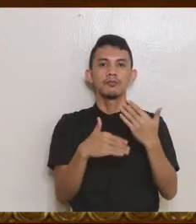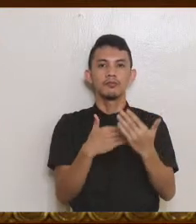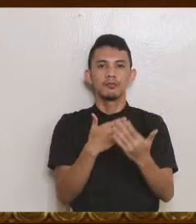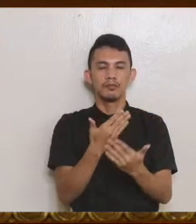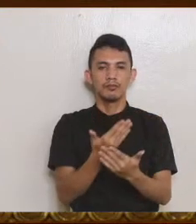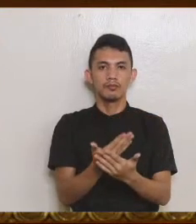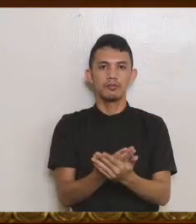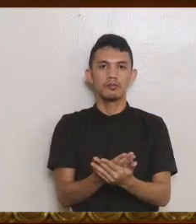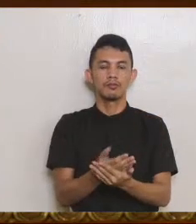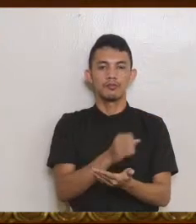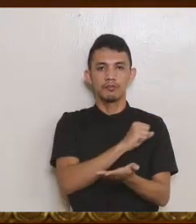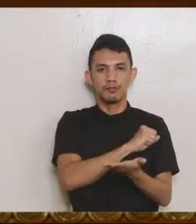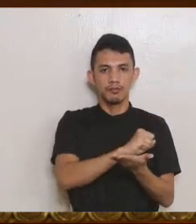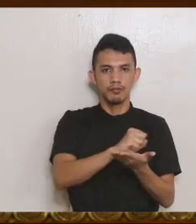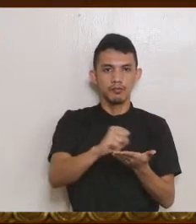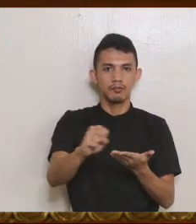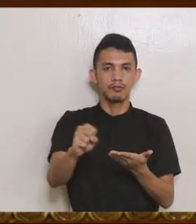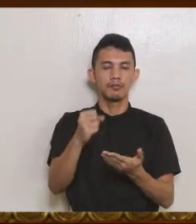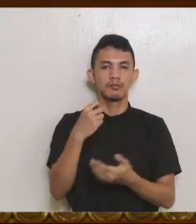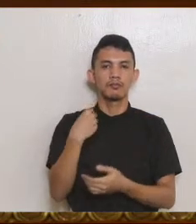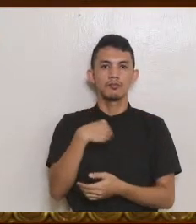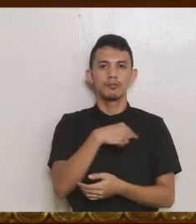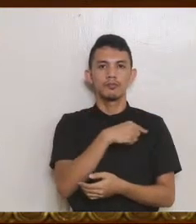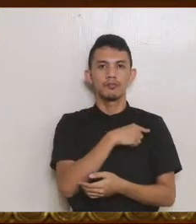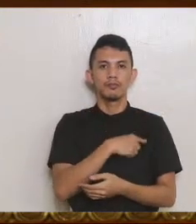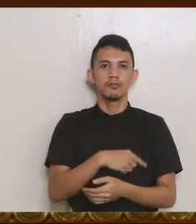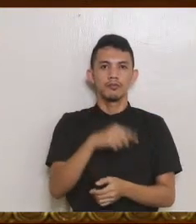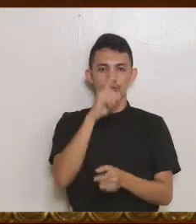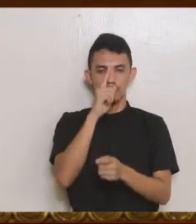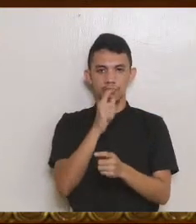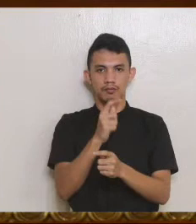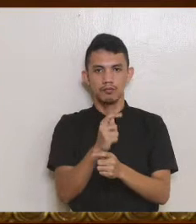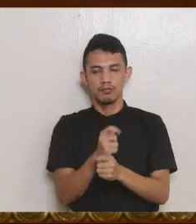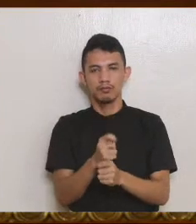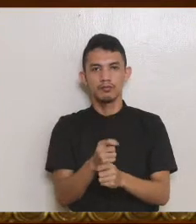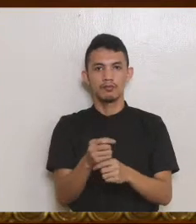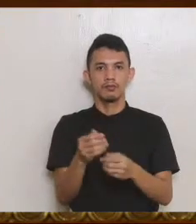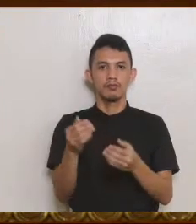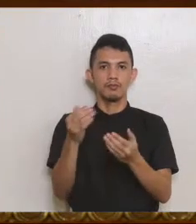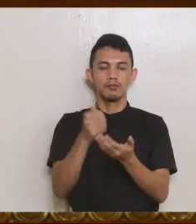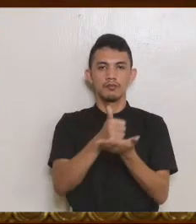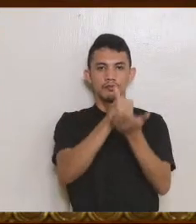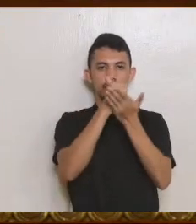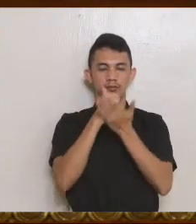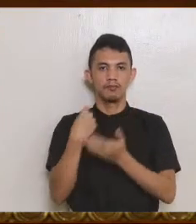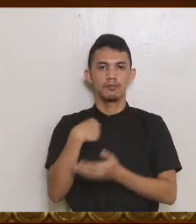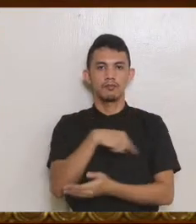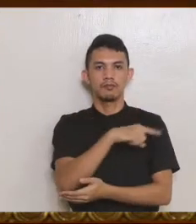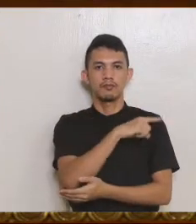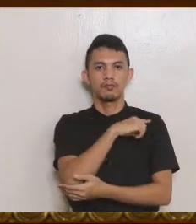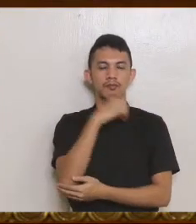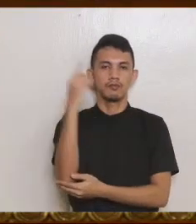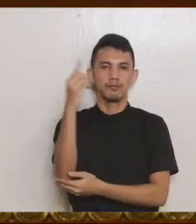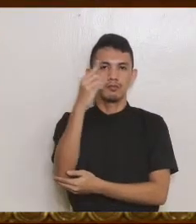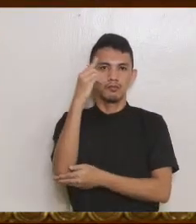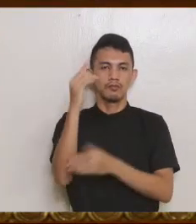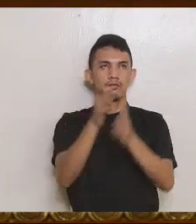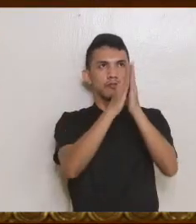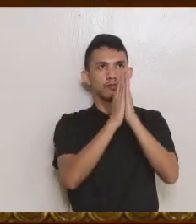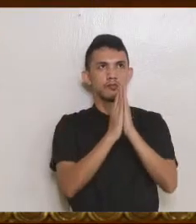sa tanang mga santos nga among gisaligan nga mutabang kanamo, pinaagi sa ilang makanunayong pangaliang anha